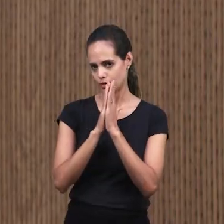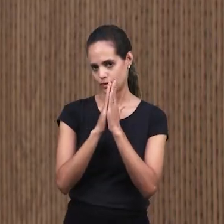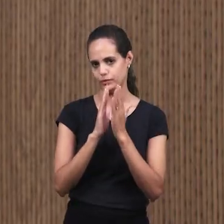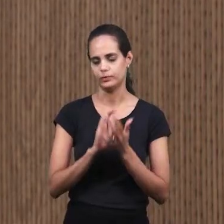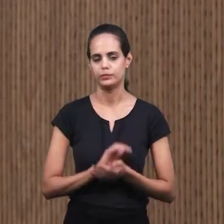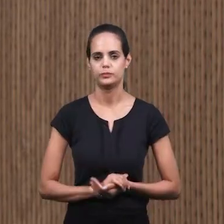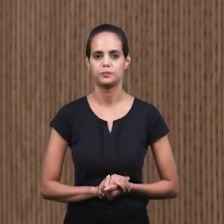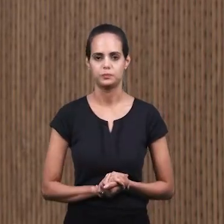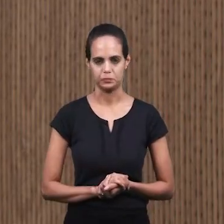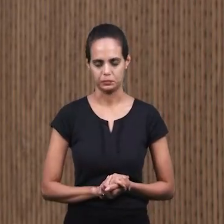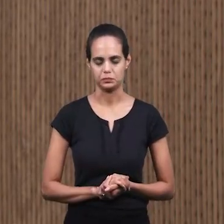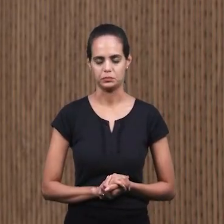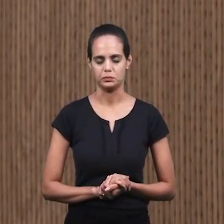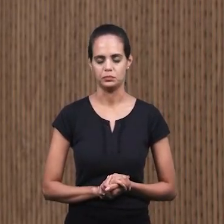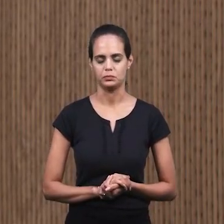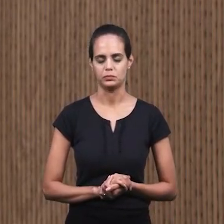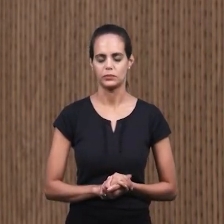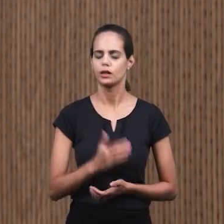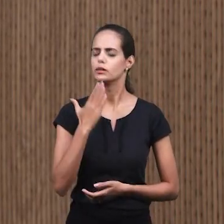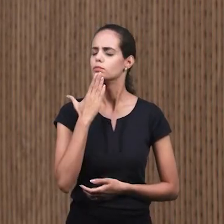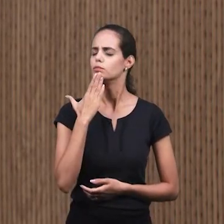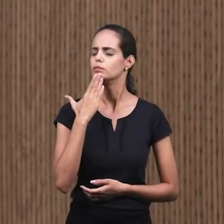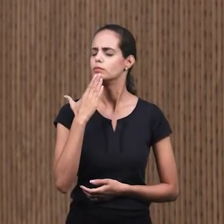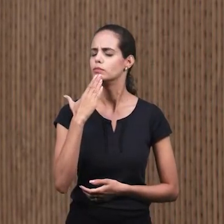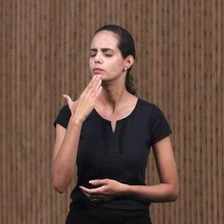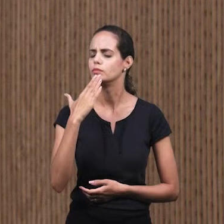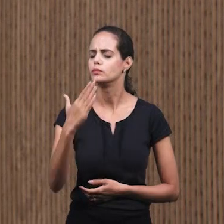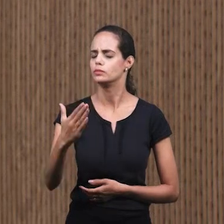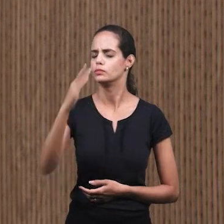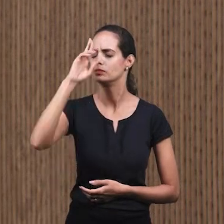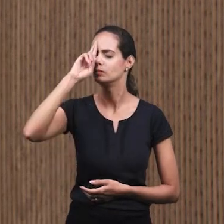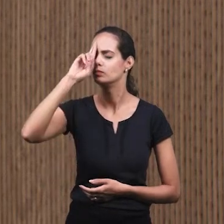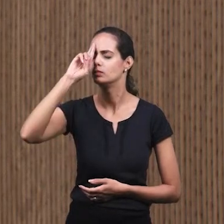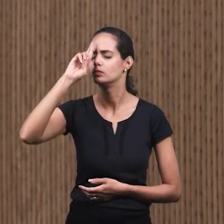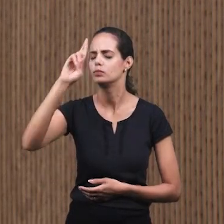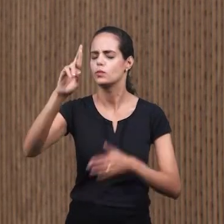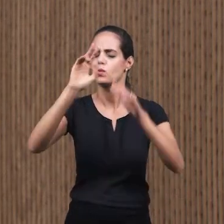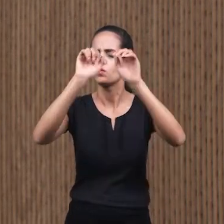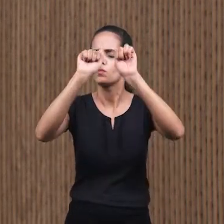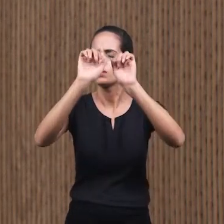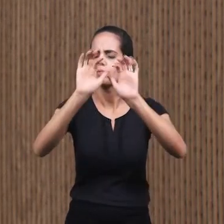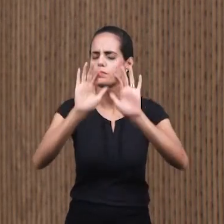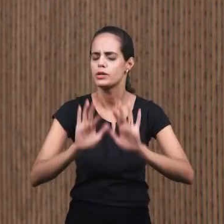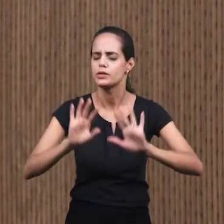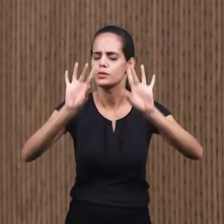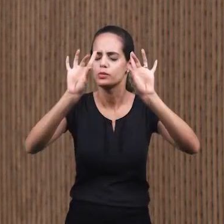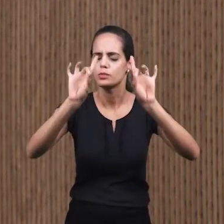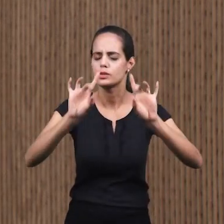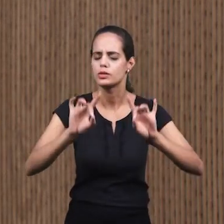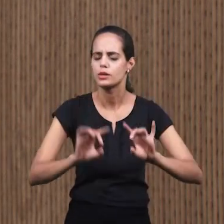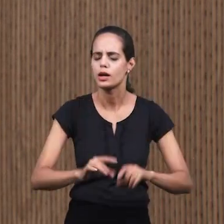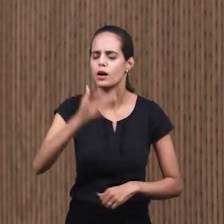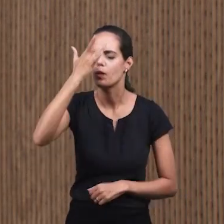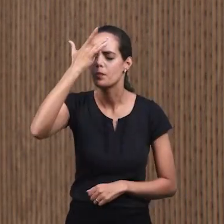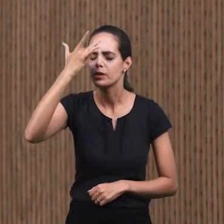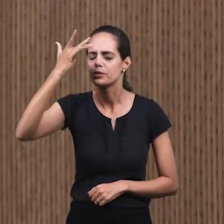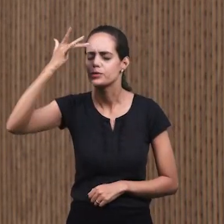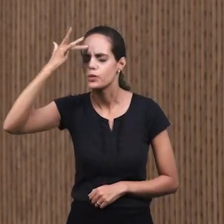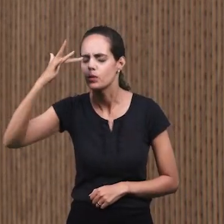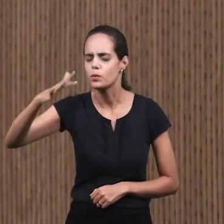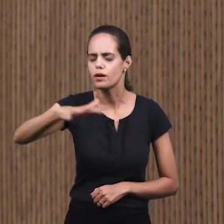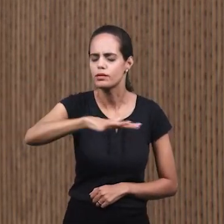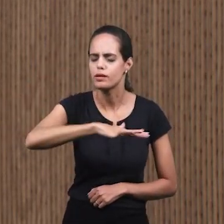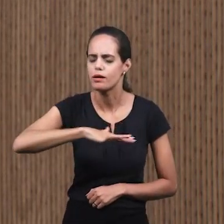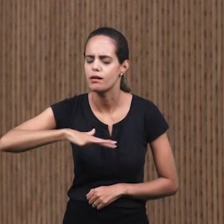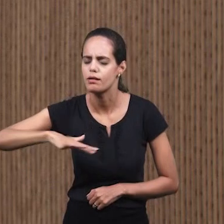Seigneur en demandant une bénédiction toute spéciale pour tous les travailleurs qui sont